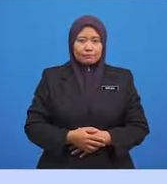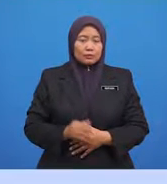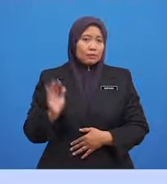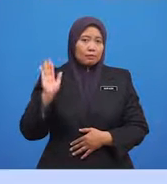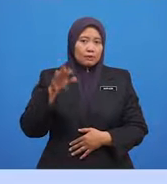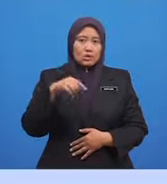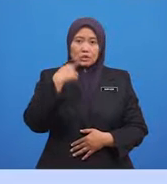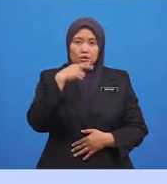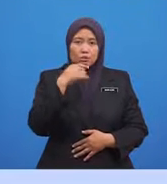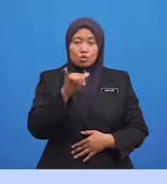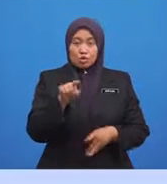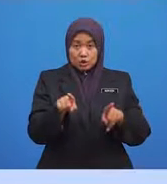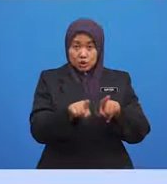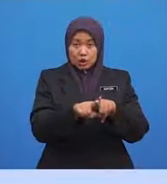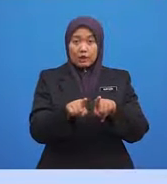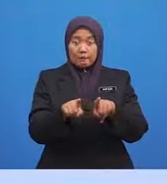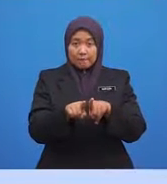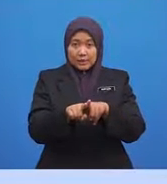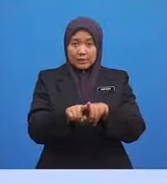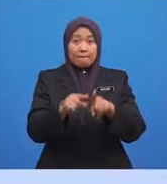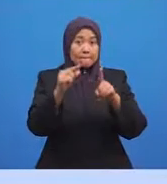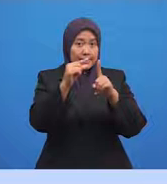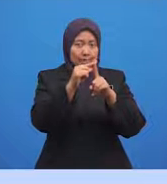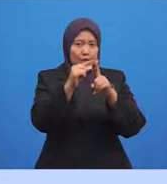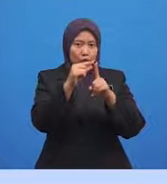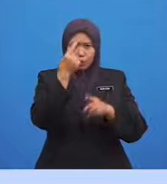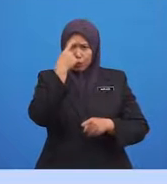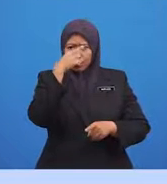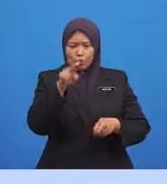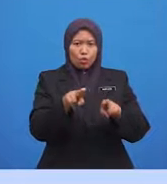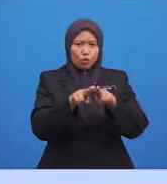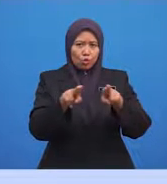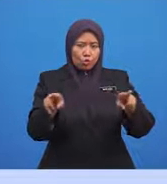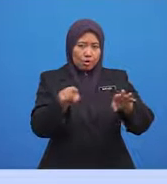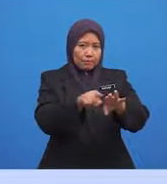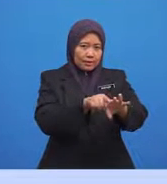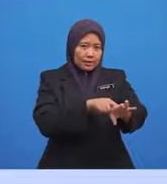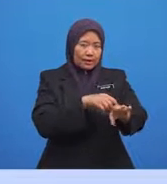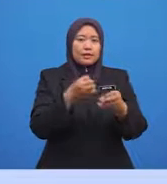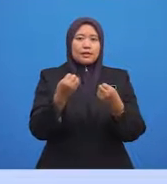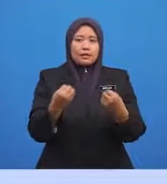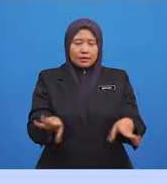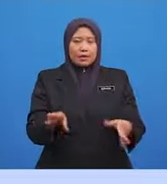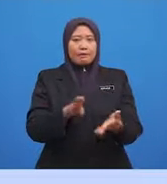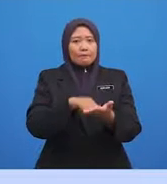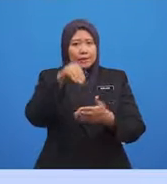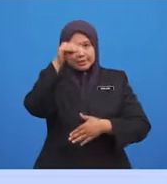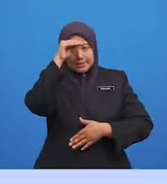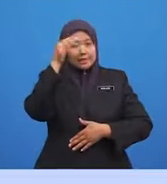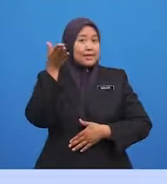Mari sebut bersama-sama cikgu pembendaran kata ukuran panjang yang telah murid-murid belajar sebentar